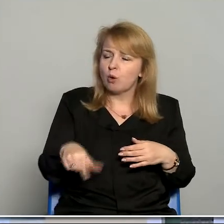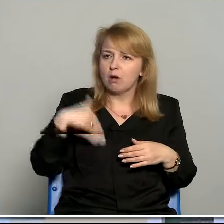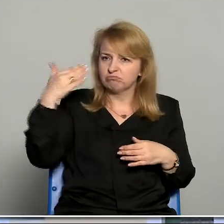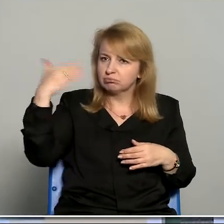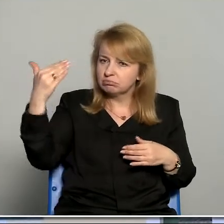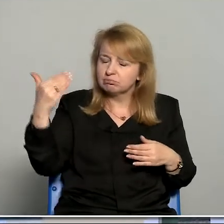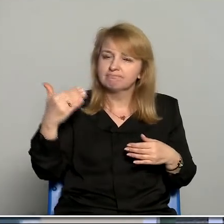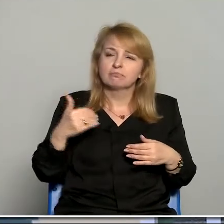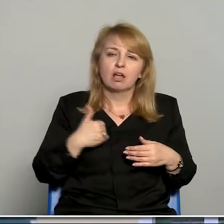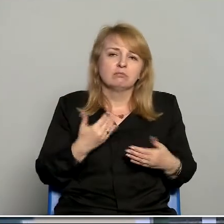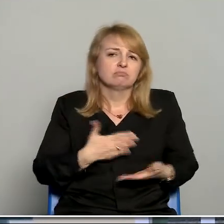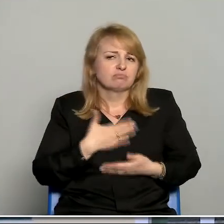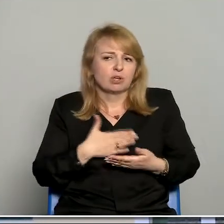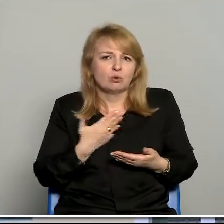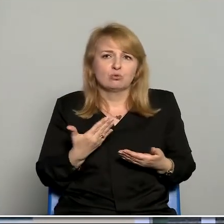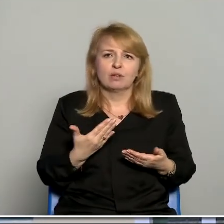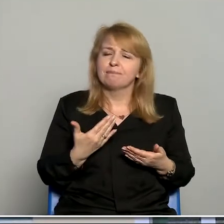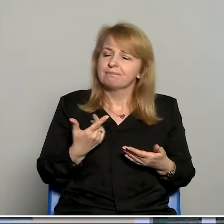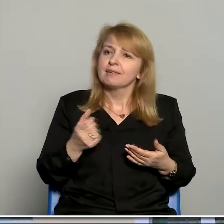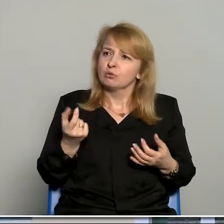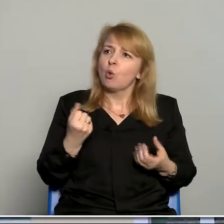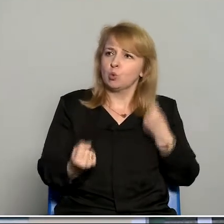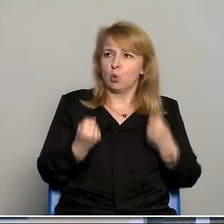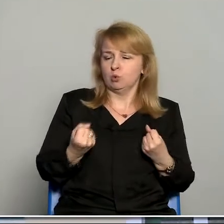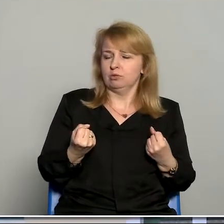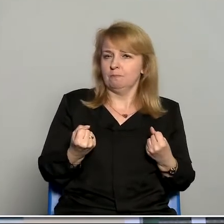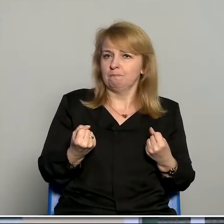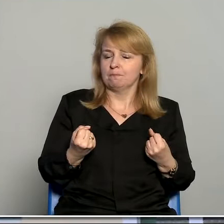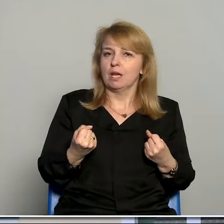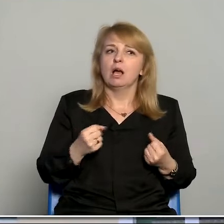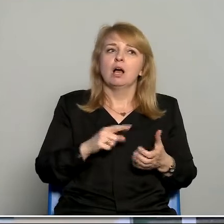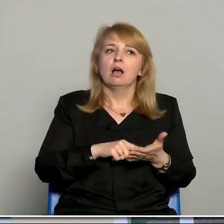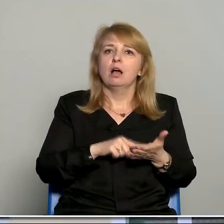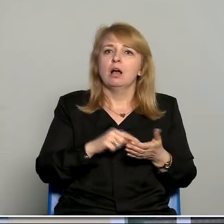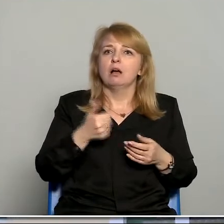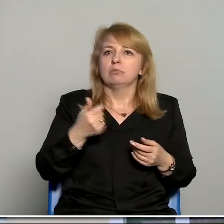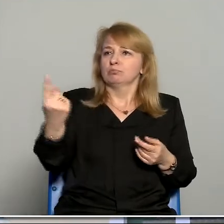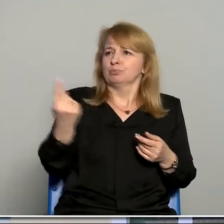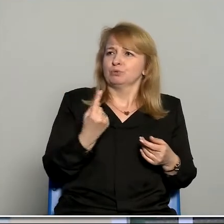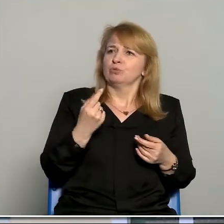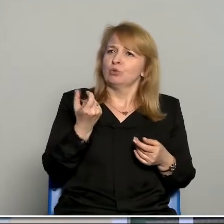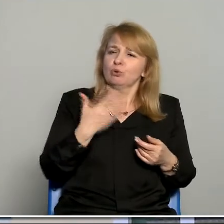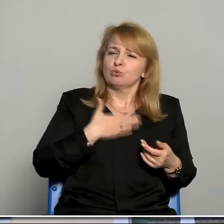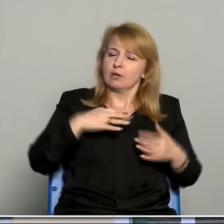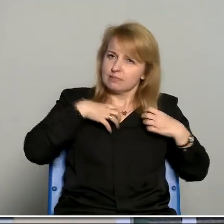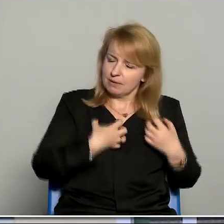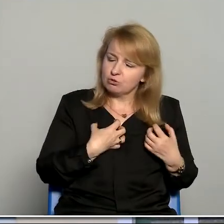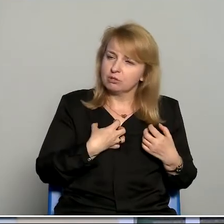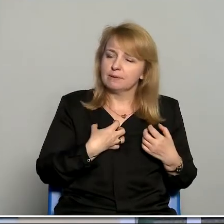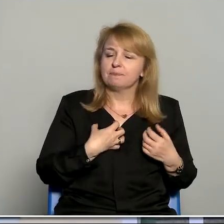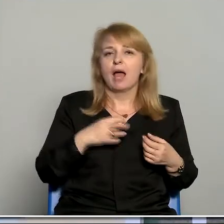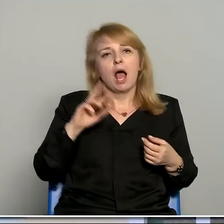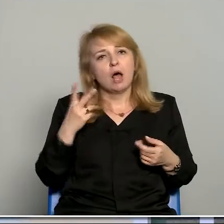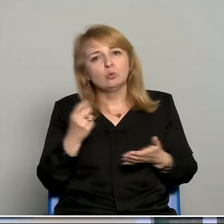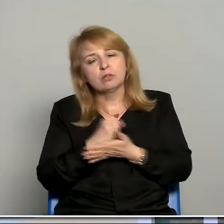momentach wiadomo jest to szczególnie trudne, bo z jednej strony przychodzi element zmęczenia, z drugiej strony w dużej